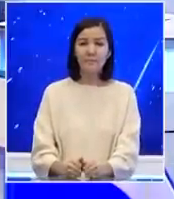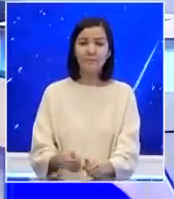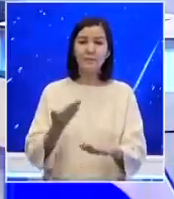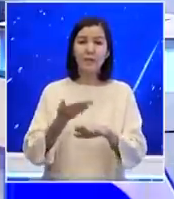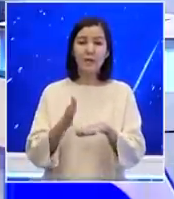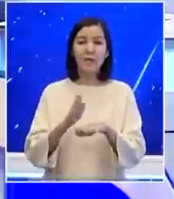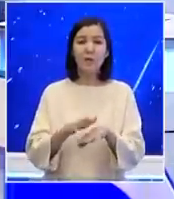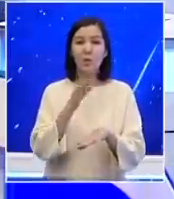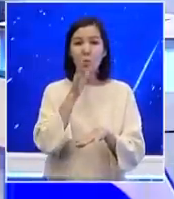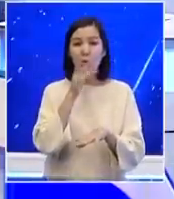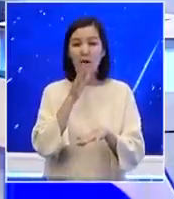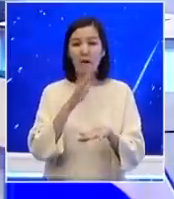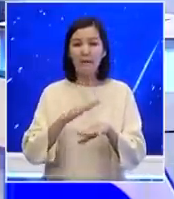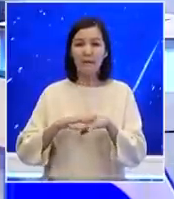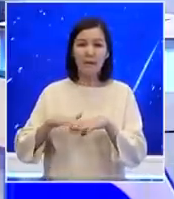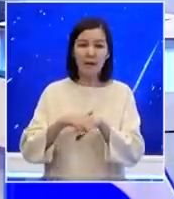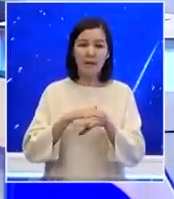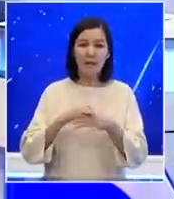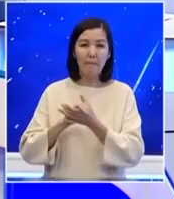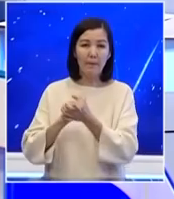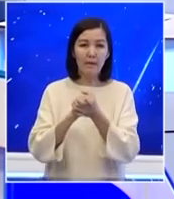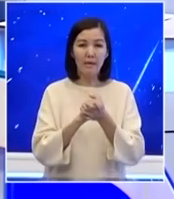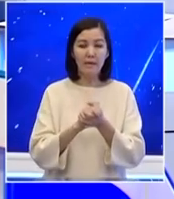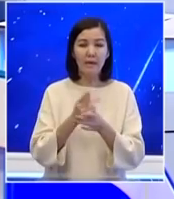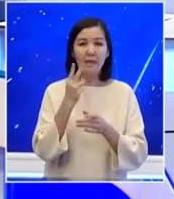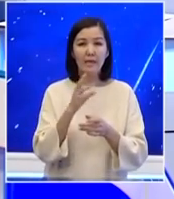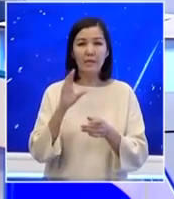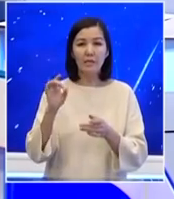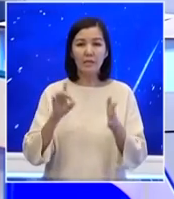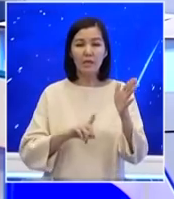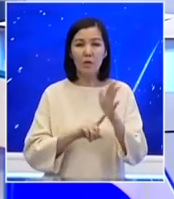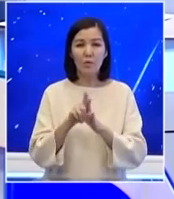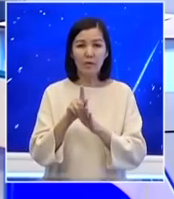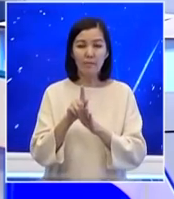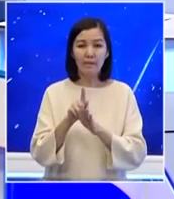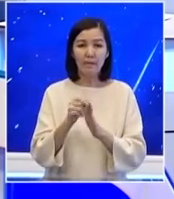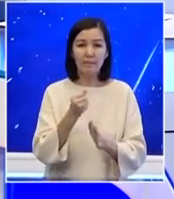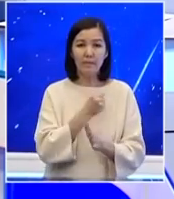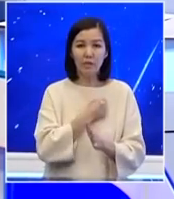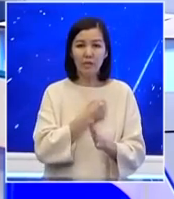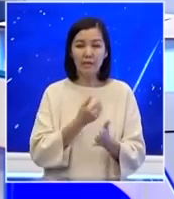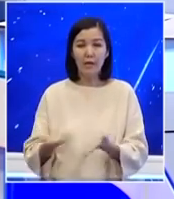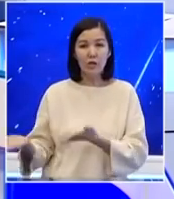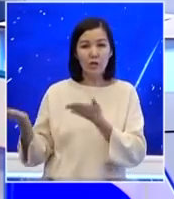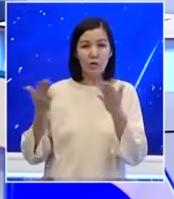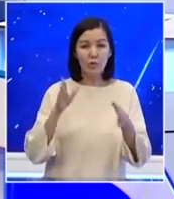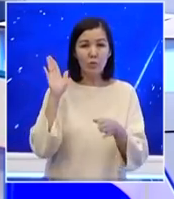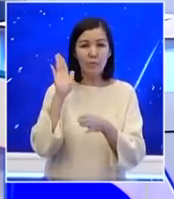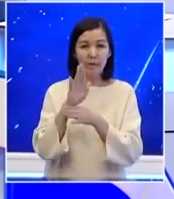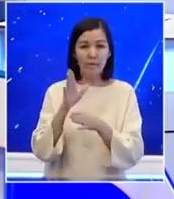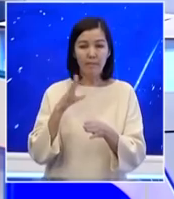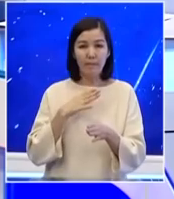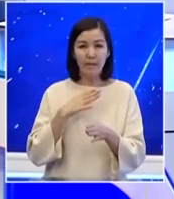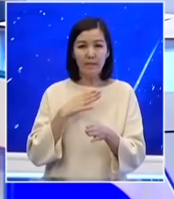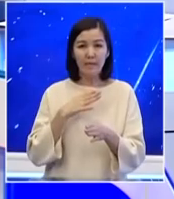Қиын кезең, ел бірлігі сыналар шақ. 2 сәуірде әскери сержанттарды жиынға шақыру туралы президент пәрмен берді. Қажетті шақты